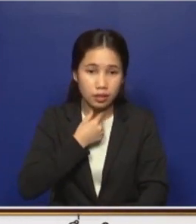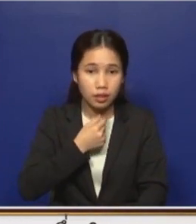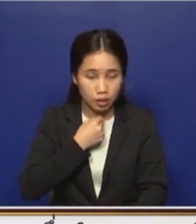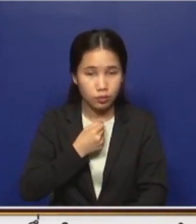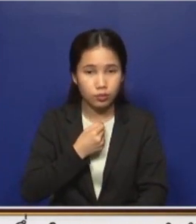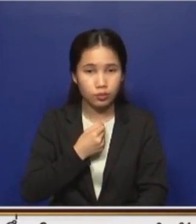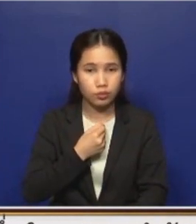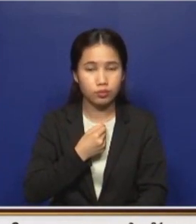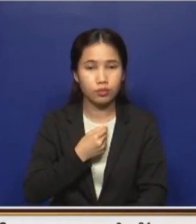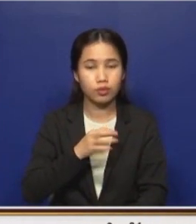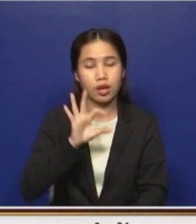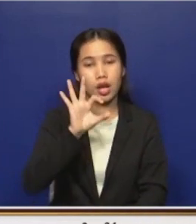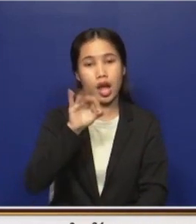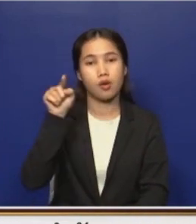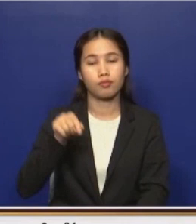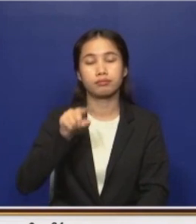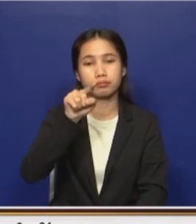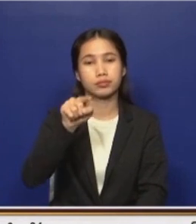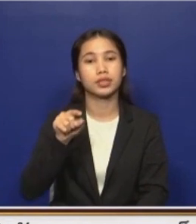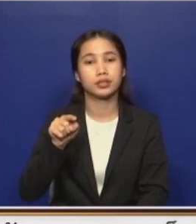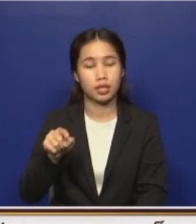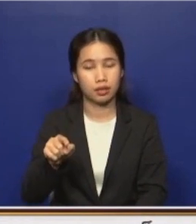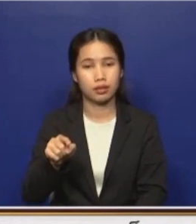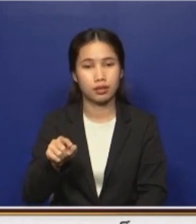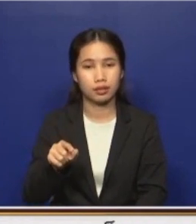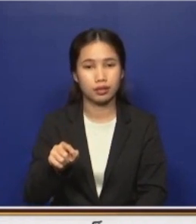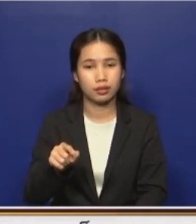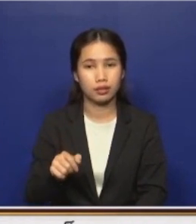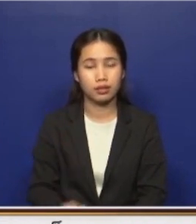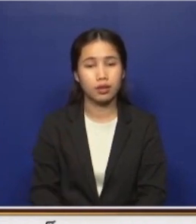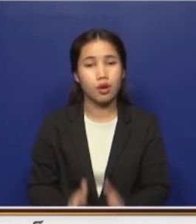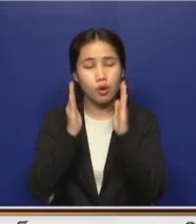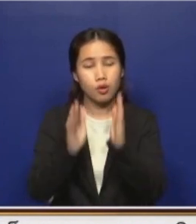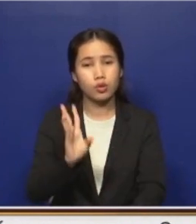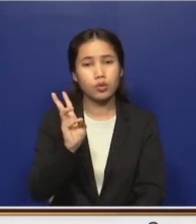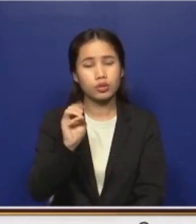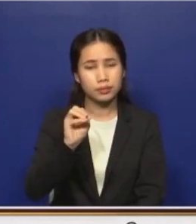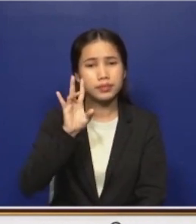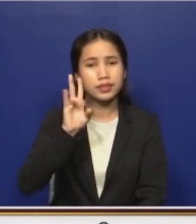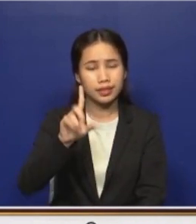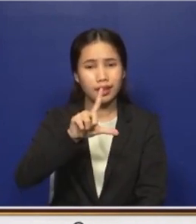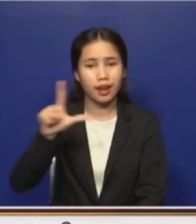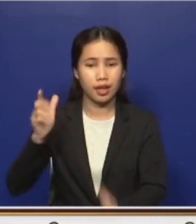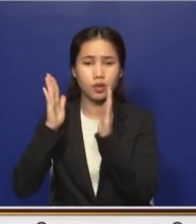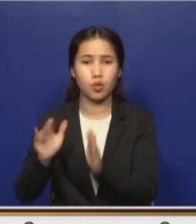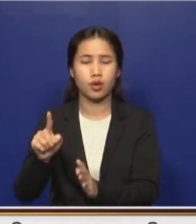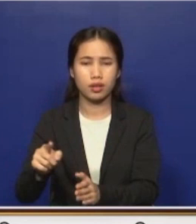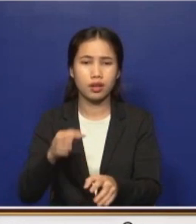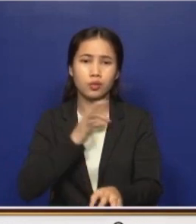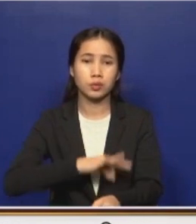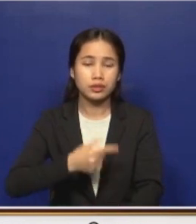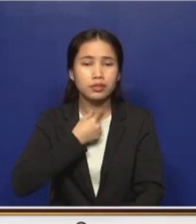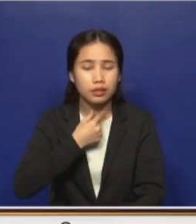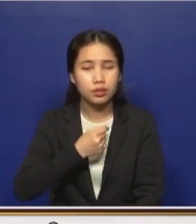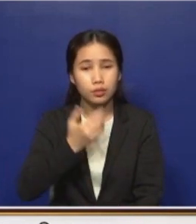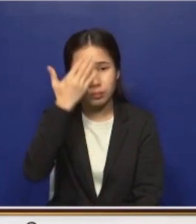ได้ฮะแก้ไขด่วนฮะ UN จึงจี้มาบอกว่าไทยแก้ความหิวโหยพบสูง 9% เกิน